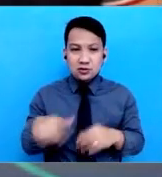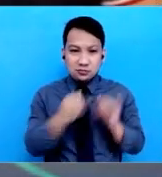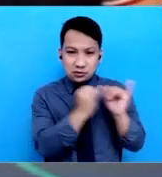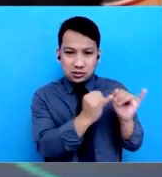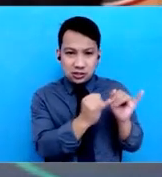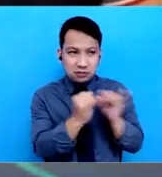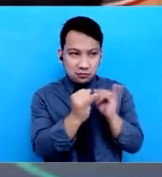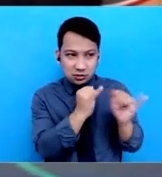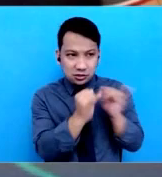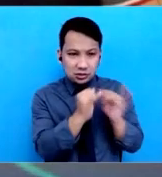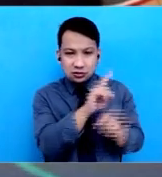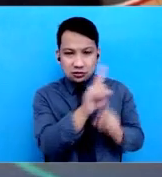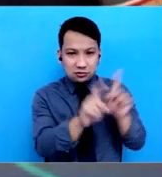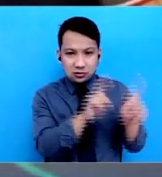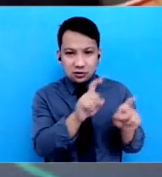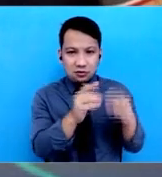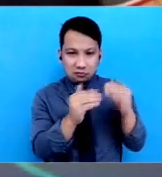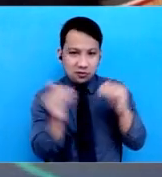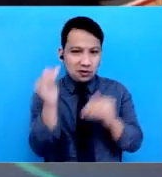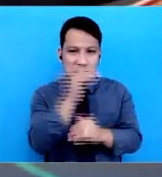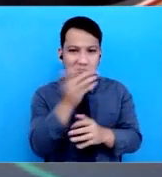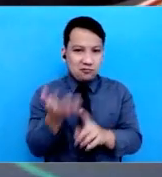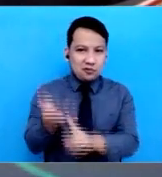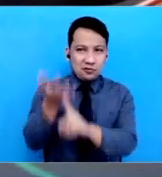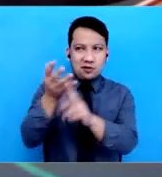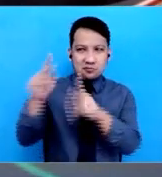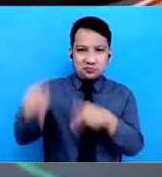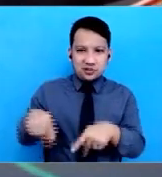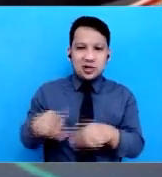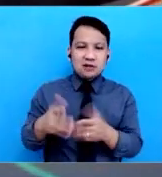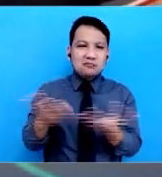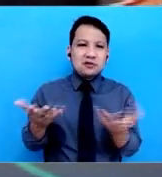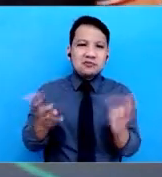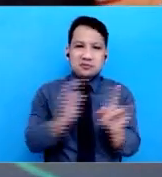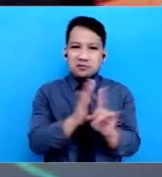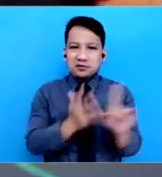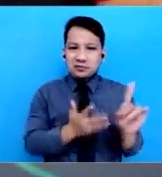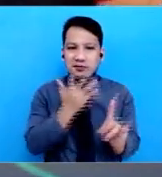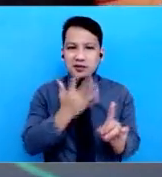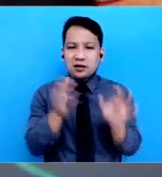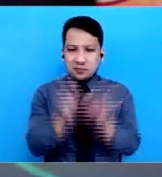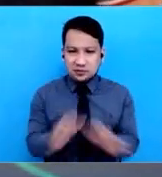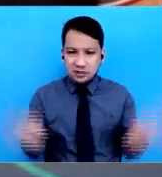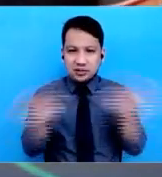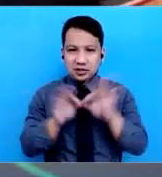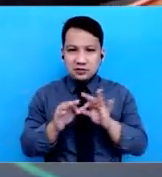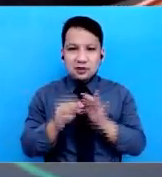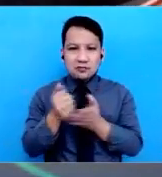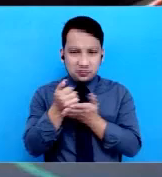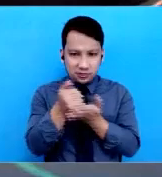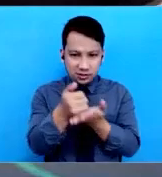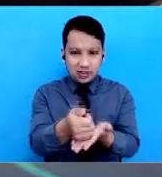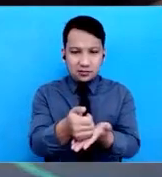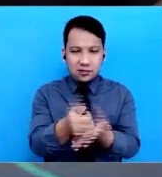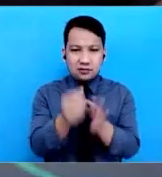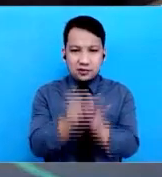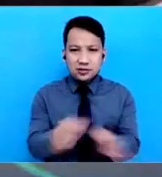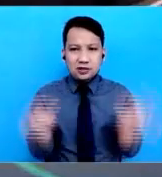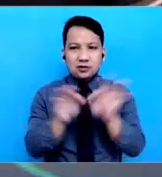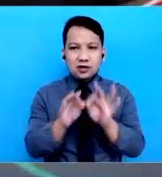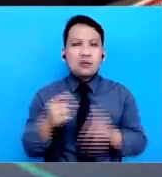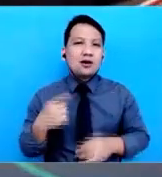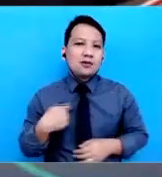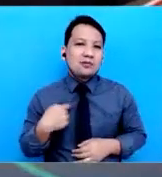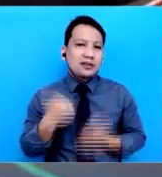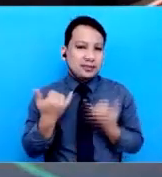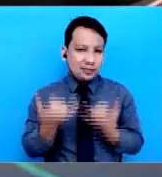mga prominenteng personalidad. And of course, ang pinakamahalaga, yung pagtulong sa kapwa. Yun ang kailangan ng mga